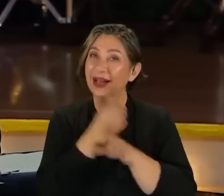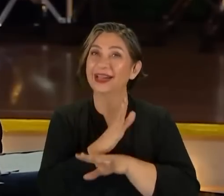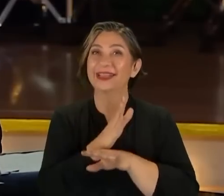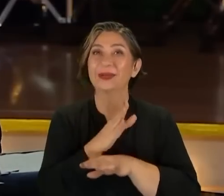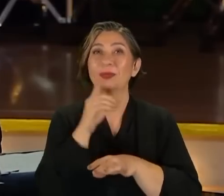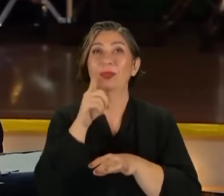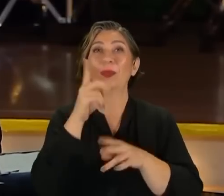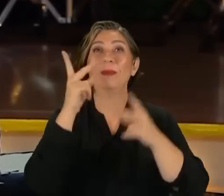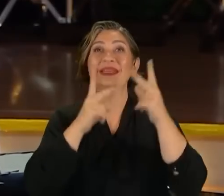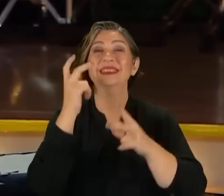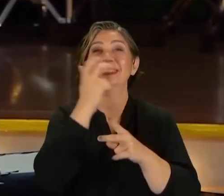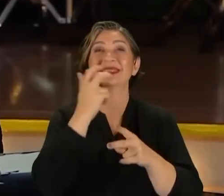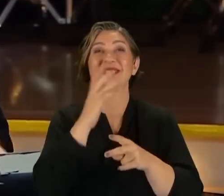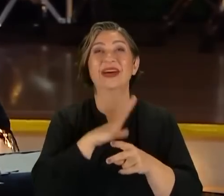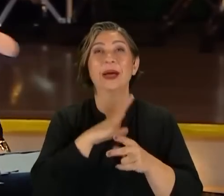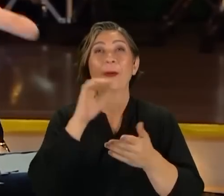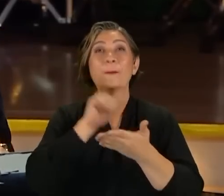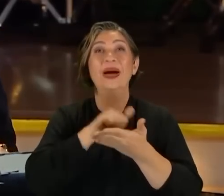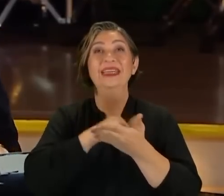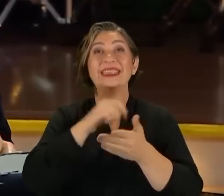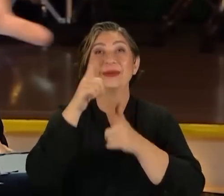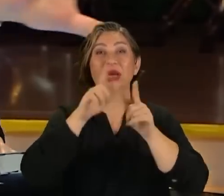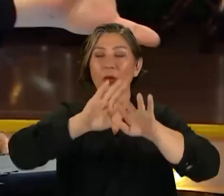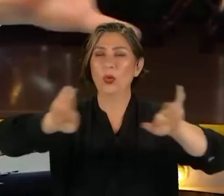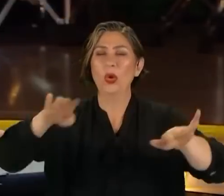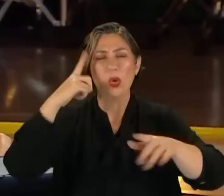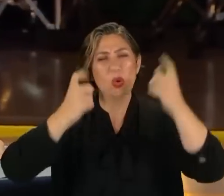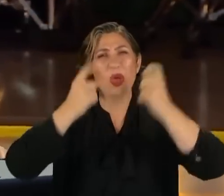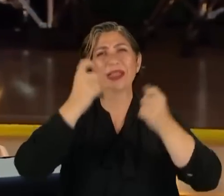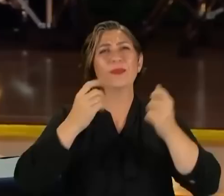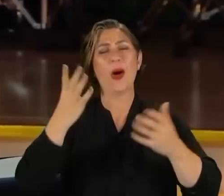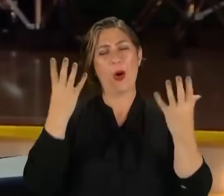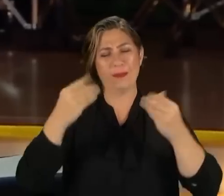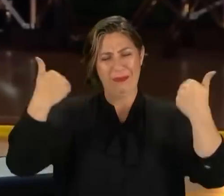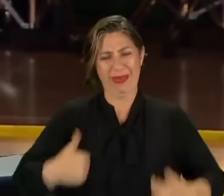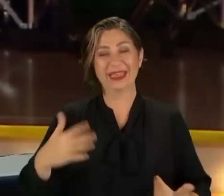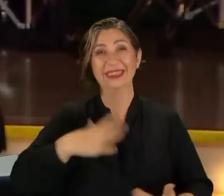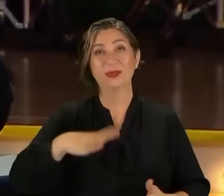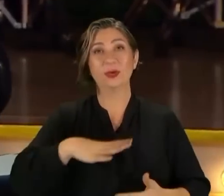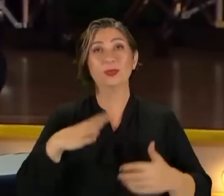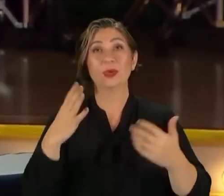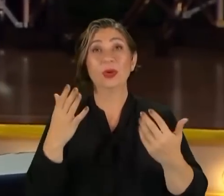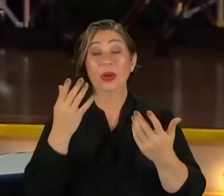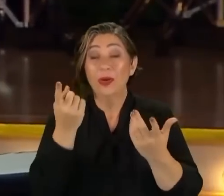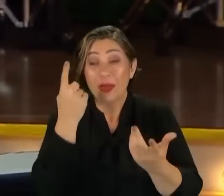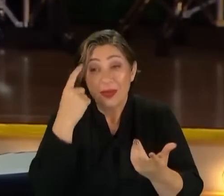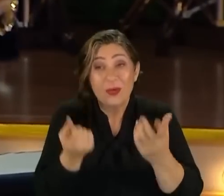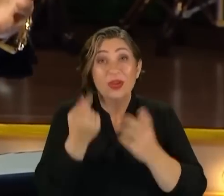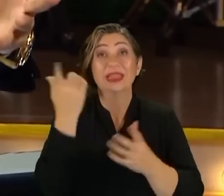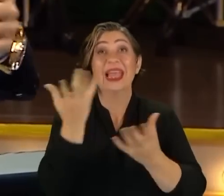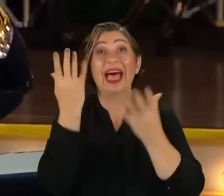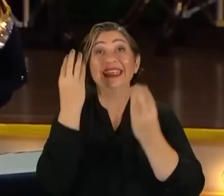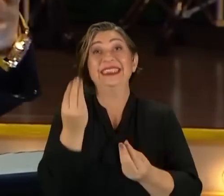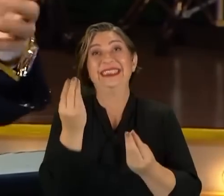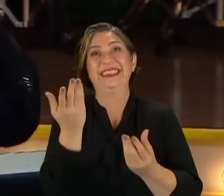Hakikaten bu bazı sanatçıların şey var ya, magazin kameralarını itip, üretimimle var olmak istiyorum. Ya işte üretiminsiz daha